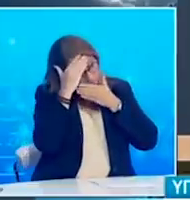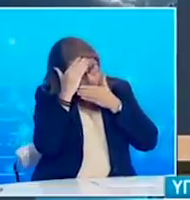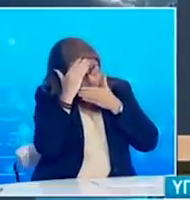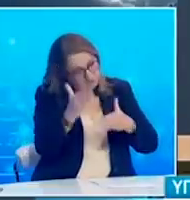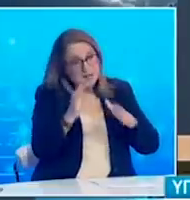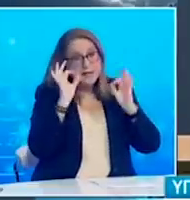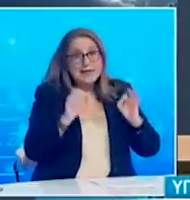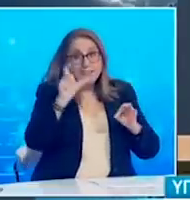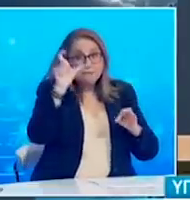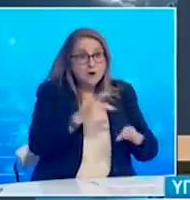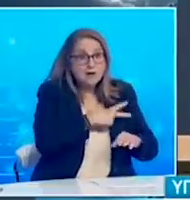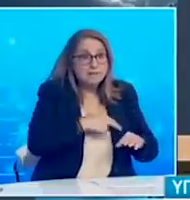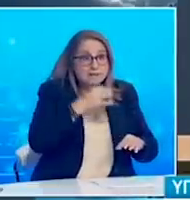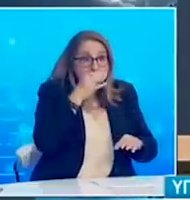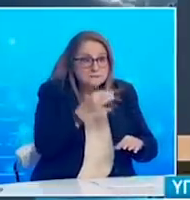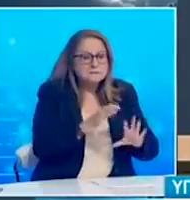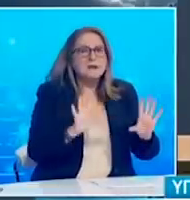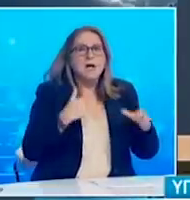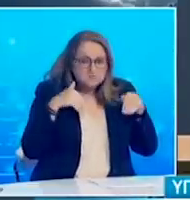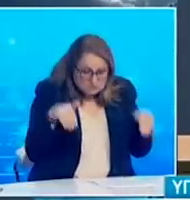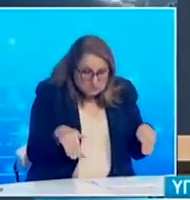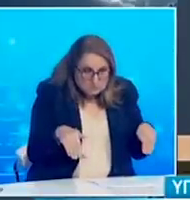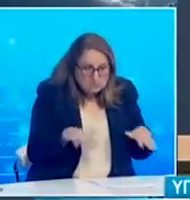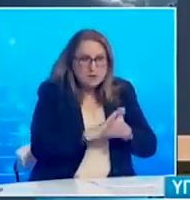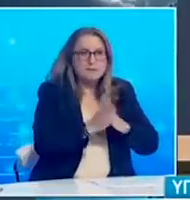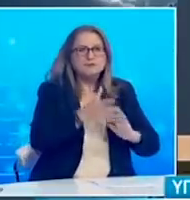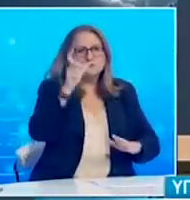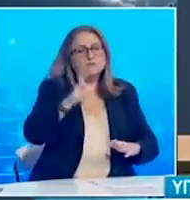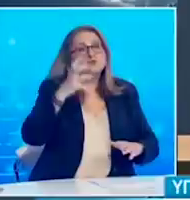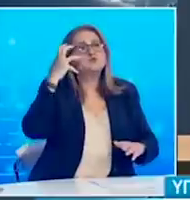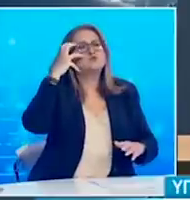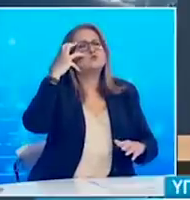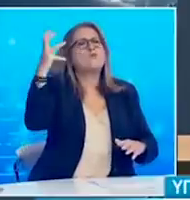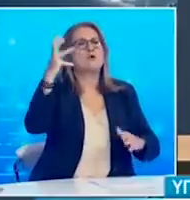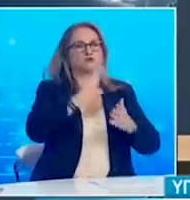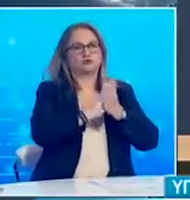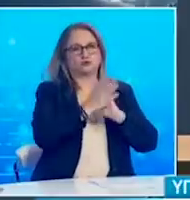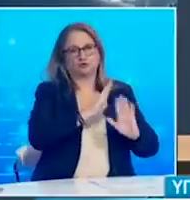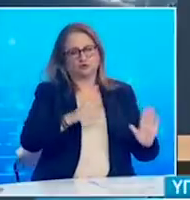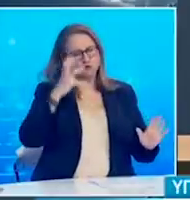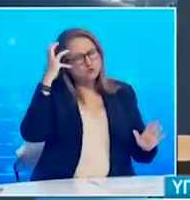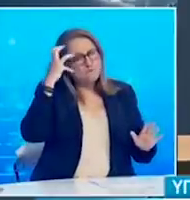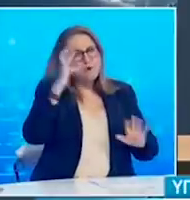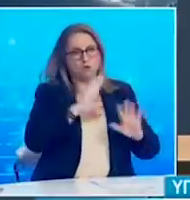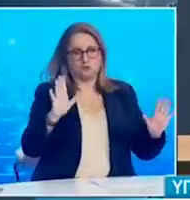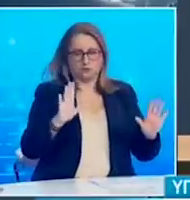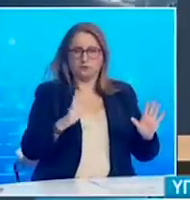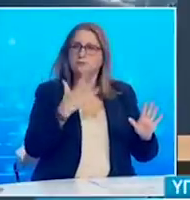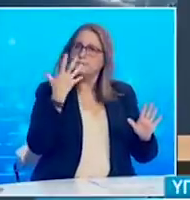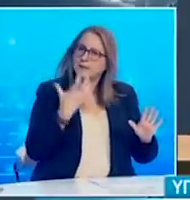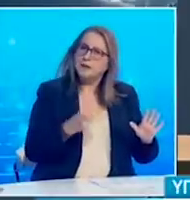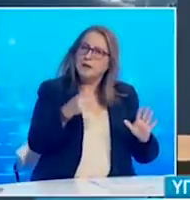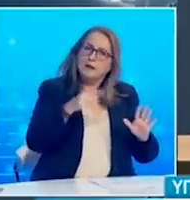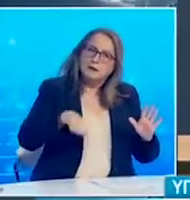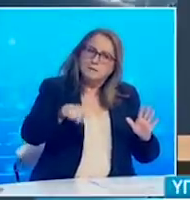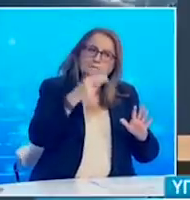άποψη του καθηγητή, διότι μόνο σοφοί βγαίνουμε μέσα από αυτή τη διαδικασία, διότι υπάρχει μεταφορά καλών πρακτικών που υπάρχουν σε άλλες χώρες, οι